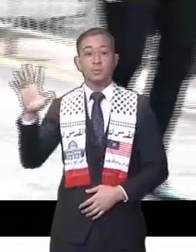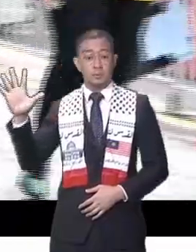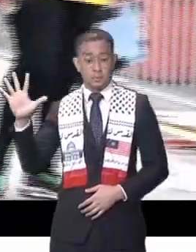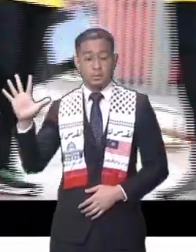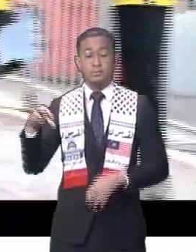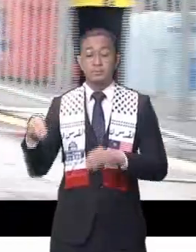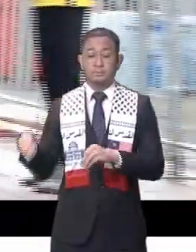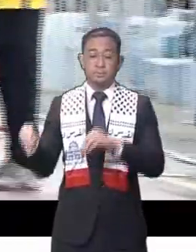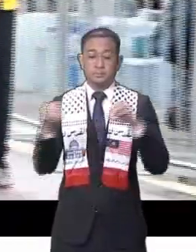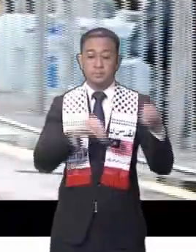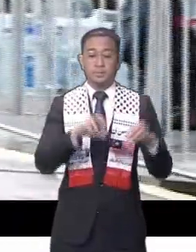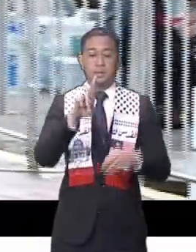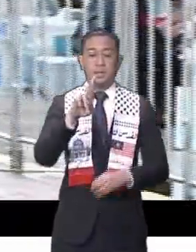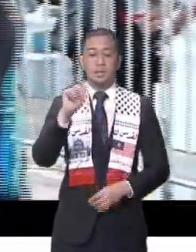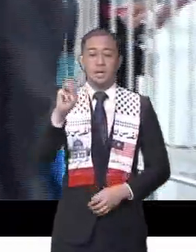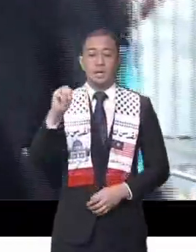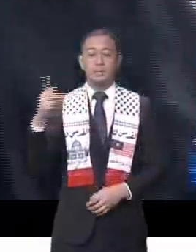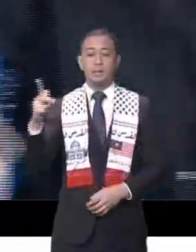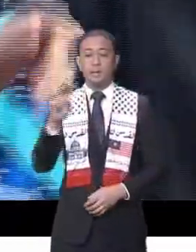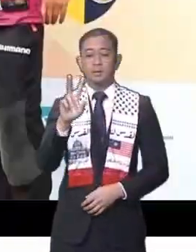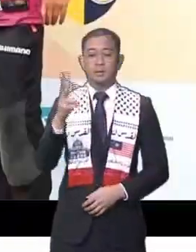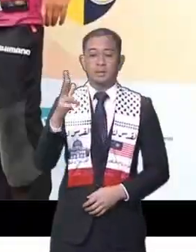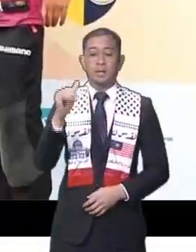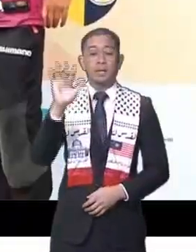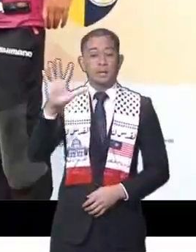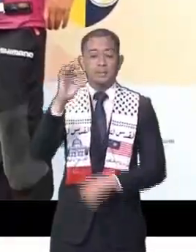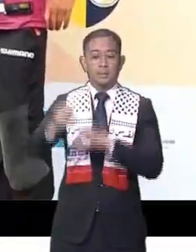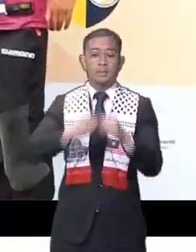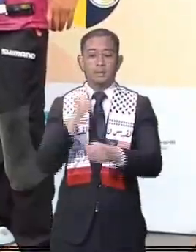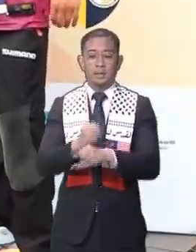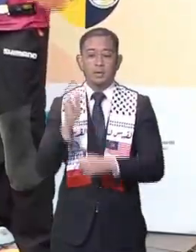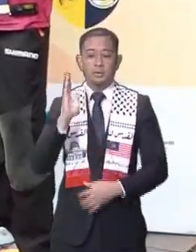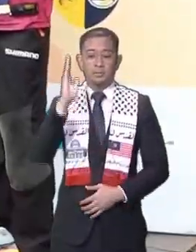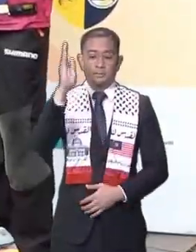menginjak ke RMK 13 bagi tempoh 5 tahun akan datang